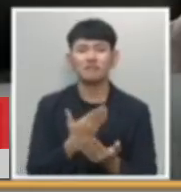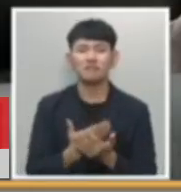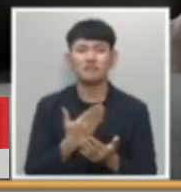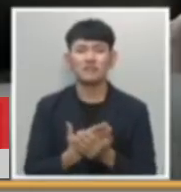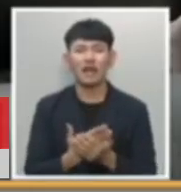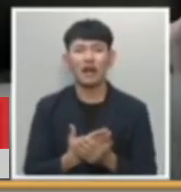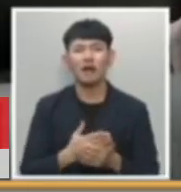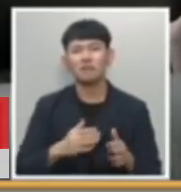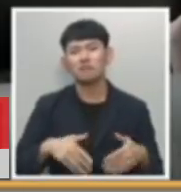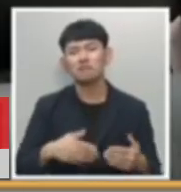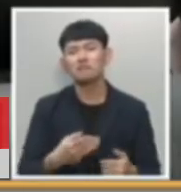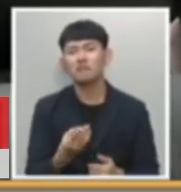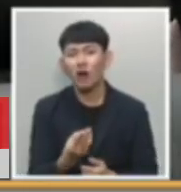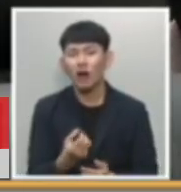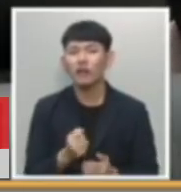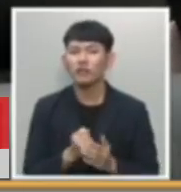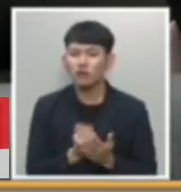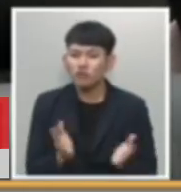ำเป็นต้องกระตุ้นเศรษฐกิจ